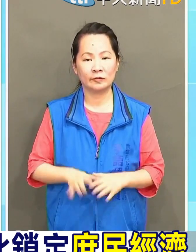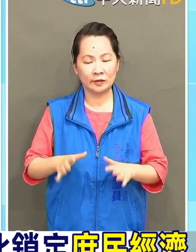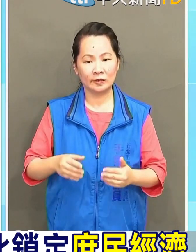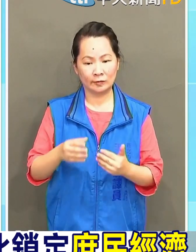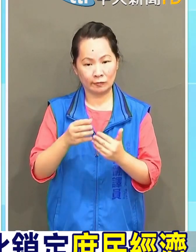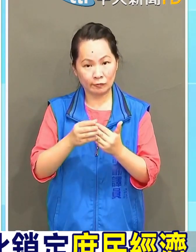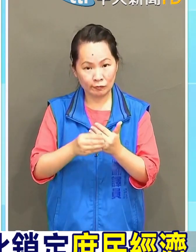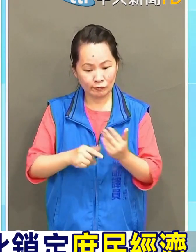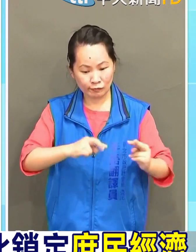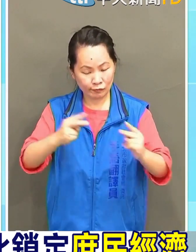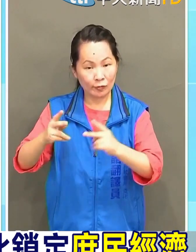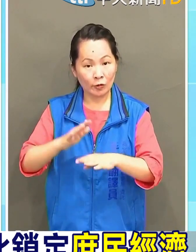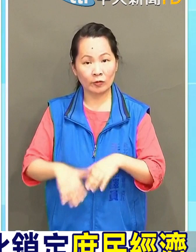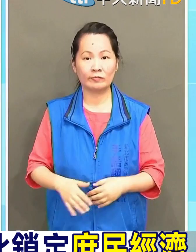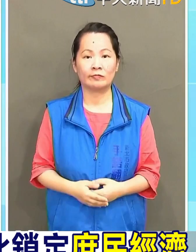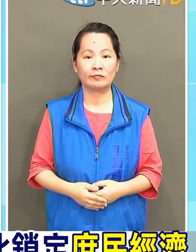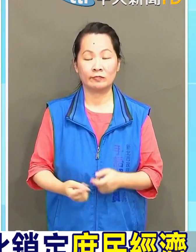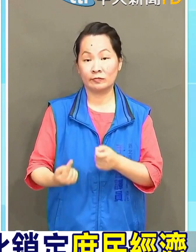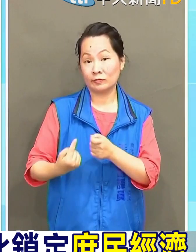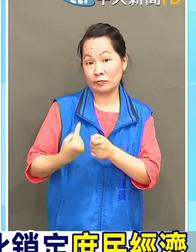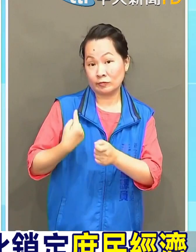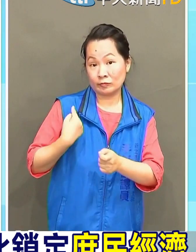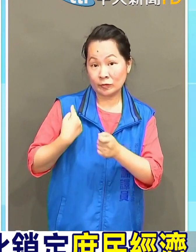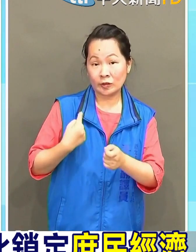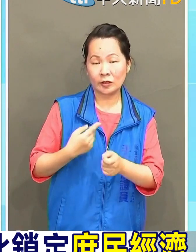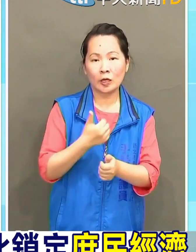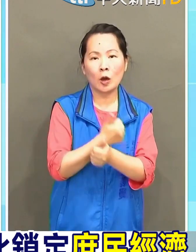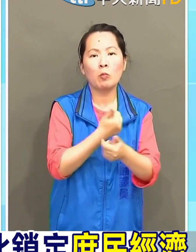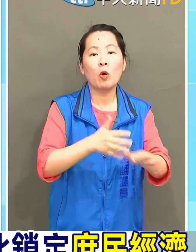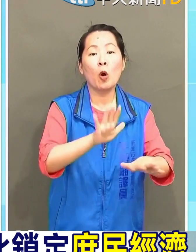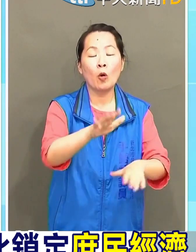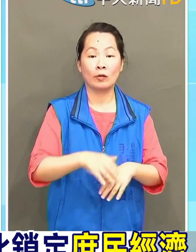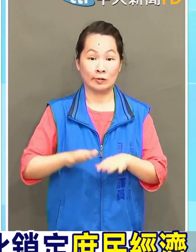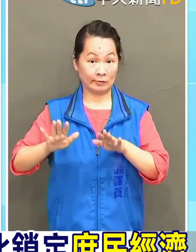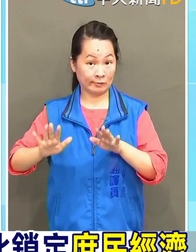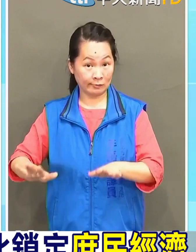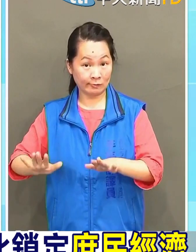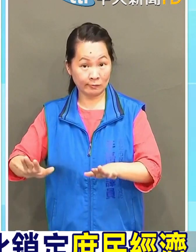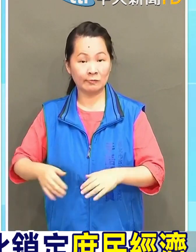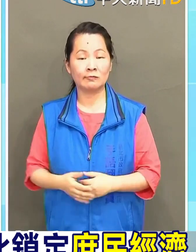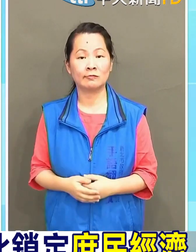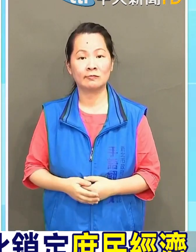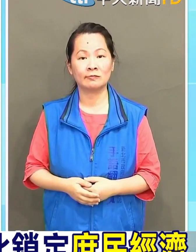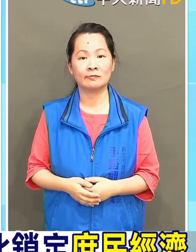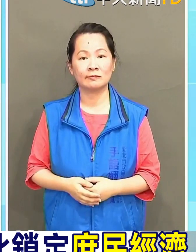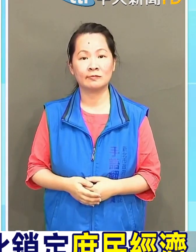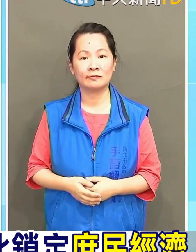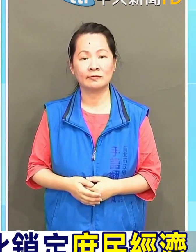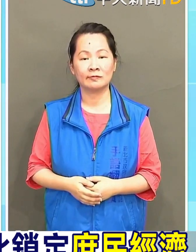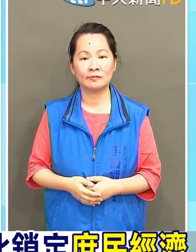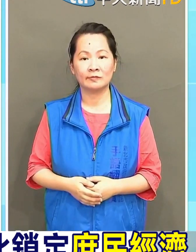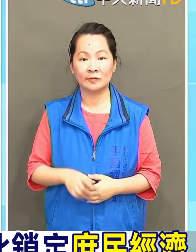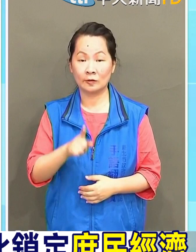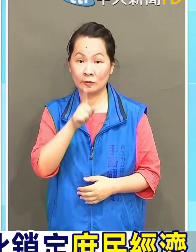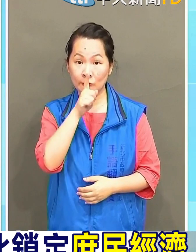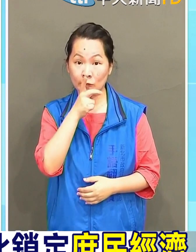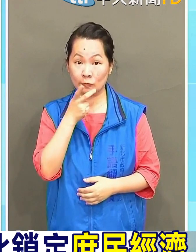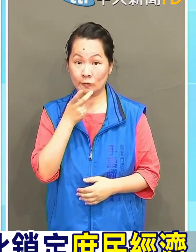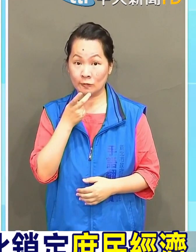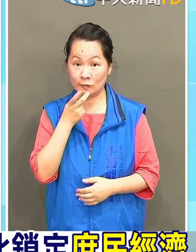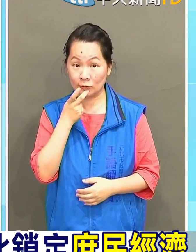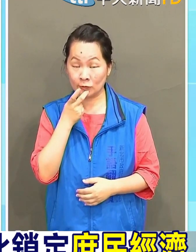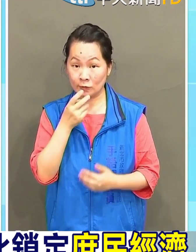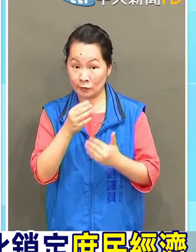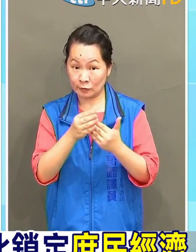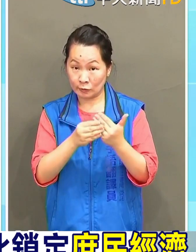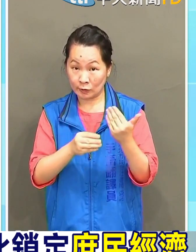上，我们在去年有一个经验的，那今年会当中央把方式